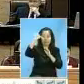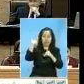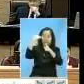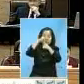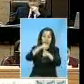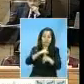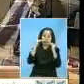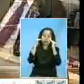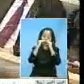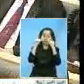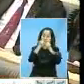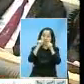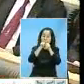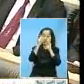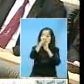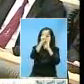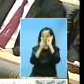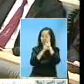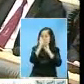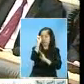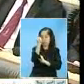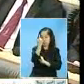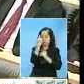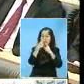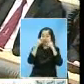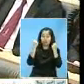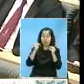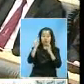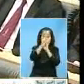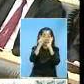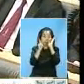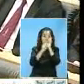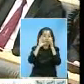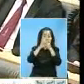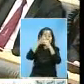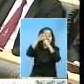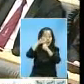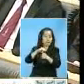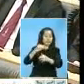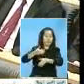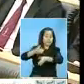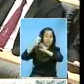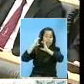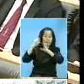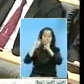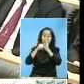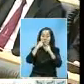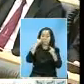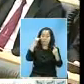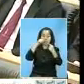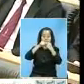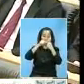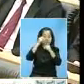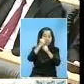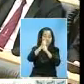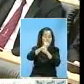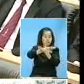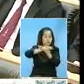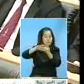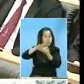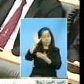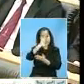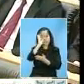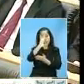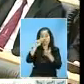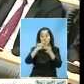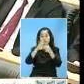มนูญฉบับใหม่การออกกฎหมายรอนสิทธิ์ย้อนหลัง เป็นเรื่องไม่สมควรกระทำอย่างยิ่ง